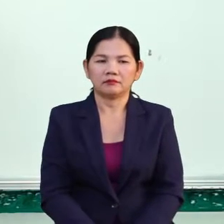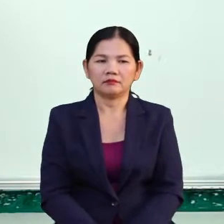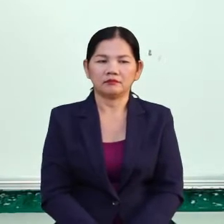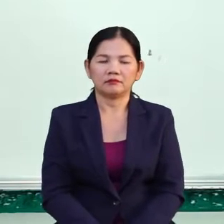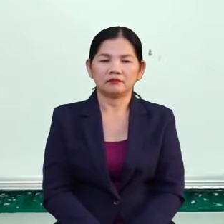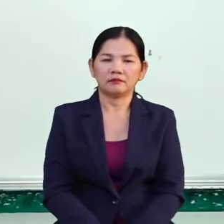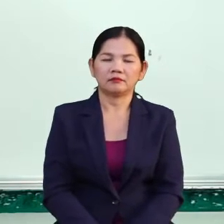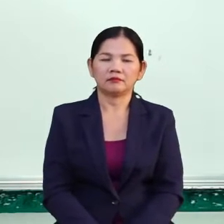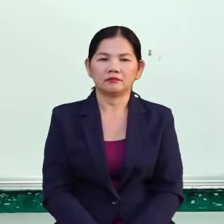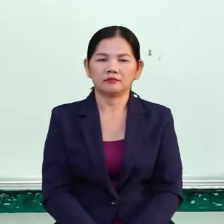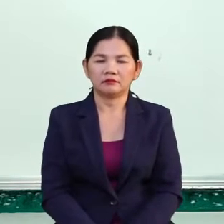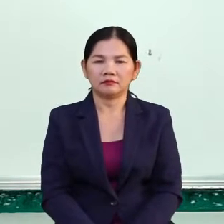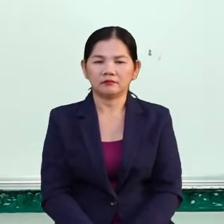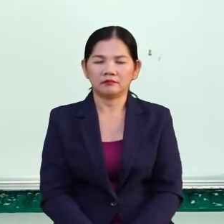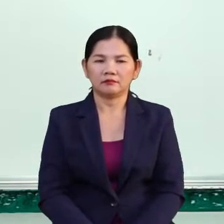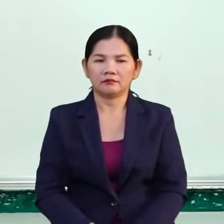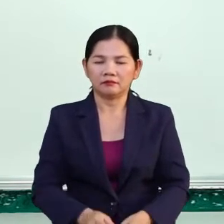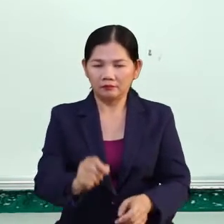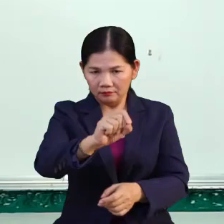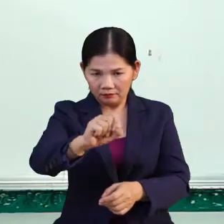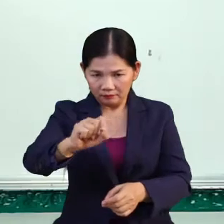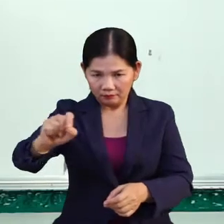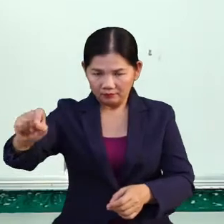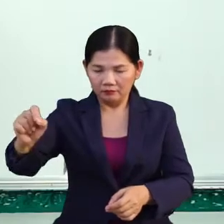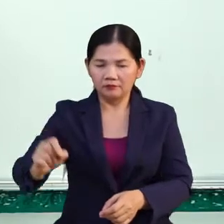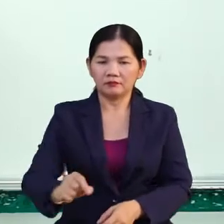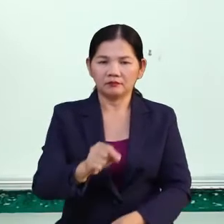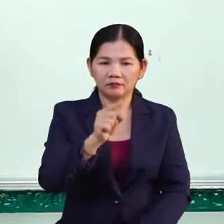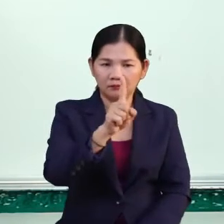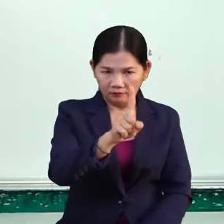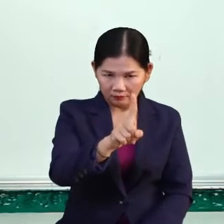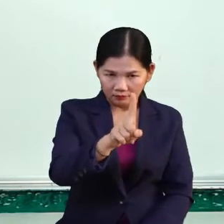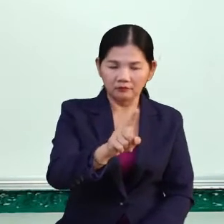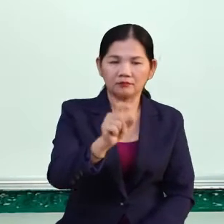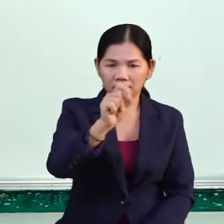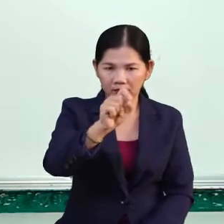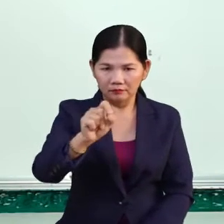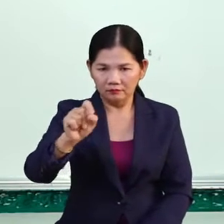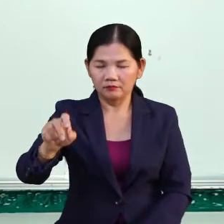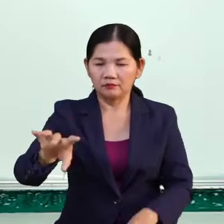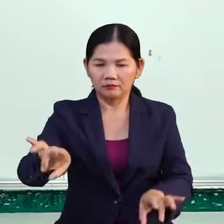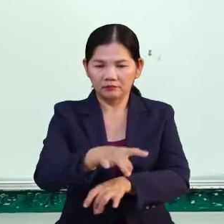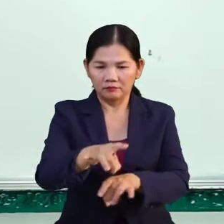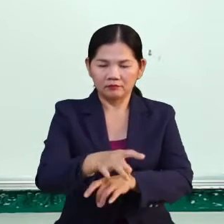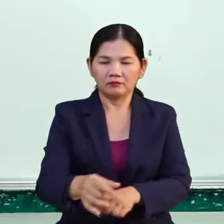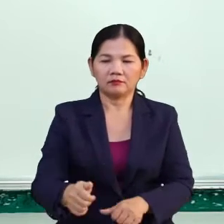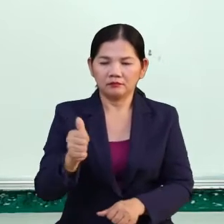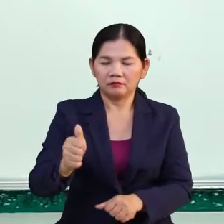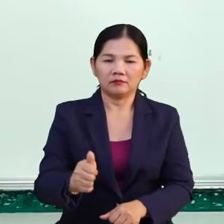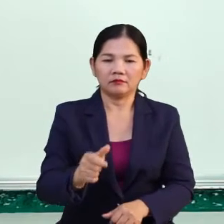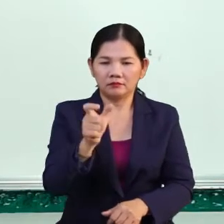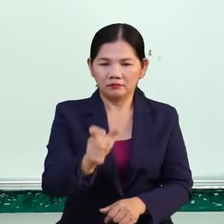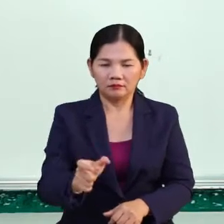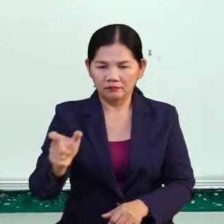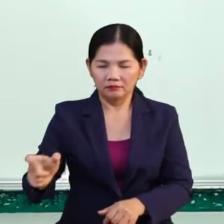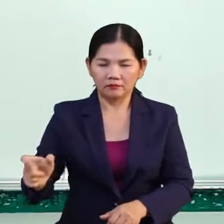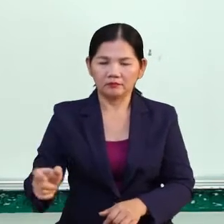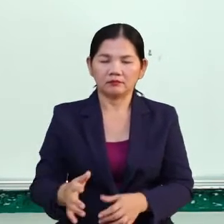ចាបន្តមកកូនប្រាប់ទៅណាកូនសរសេរនៅនេះចំណុចទី1នេះមកណាចាអំពើល្អរបស់នារីម្នាក់កូន